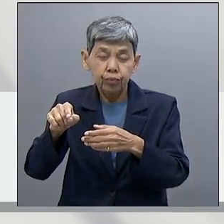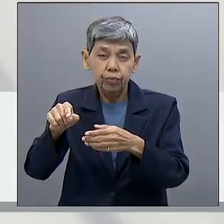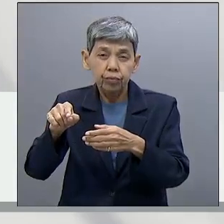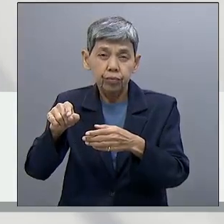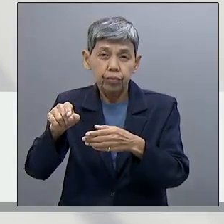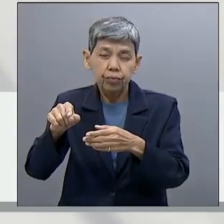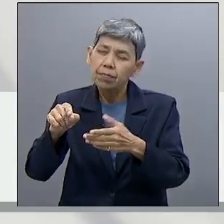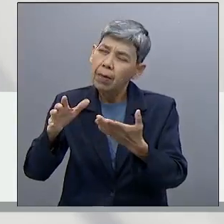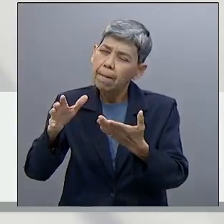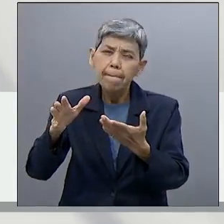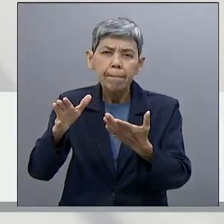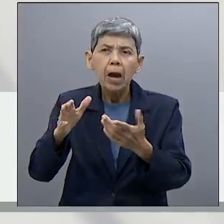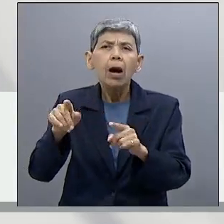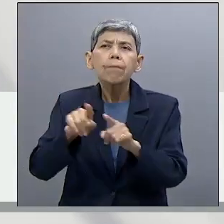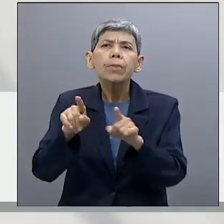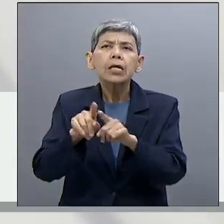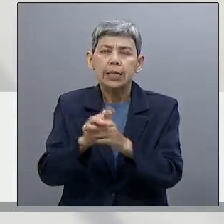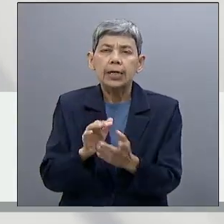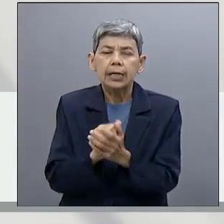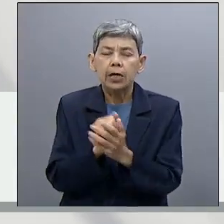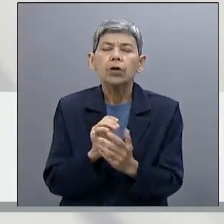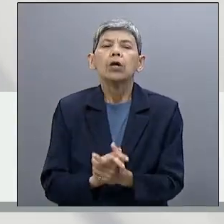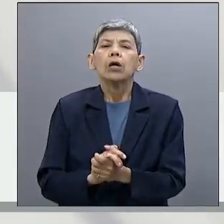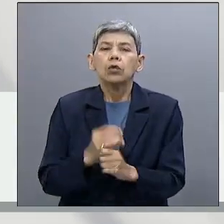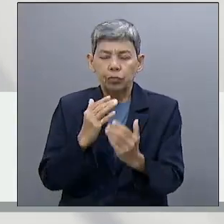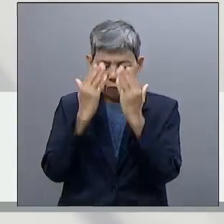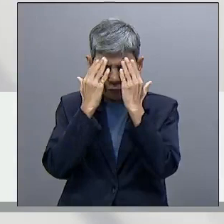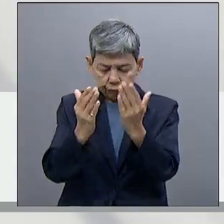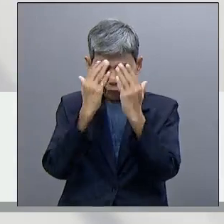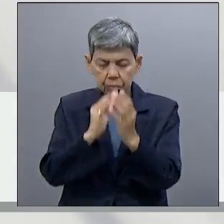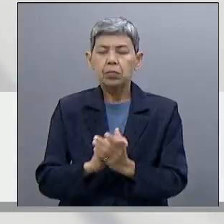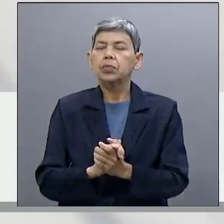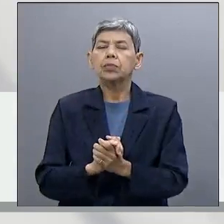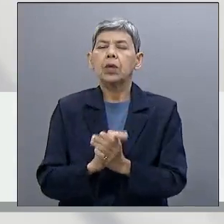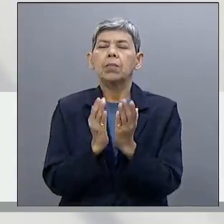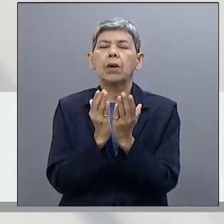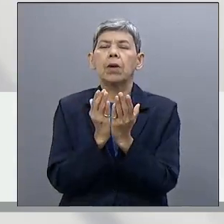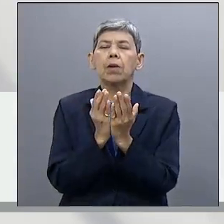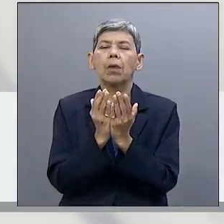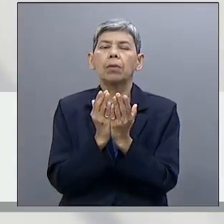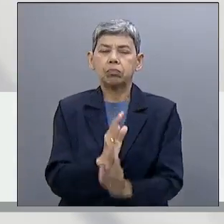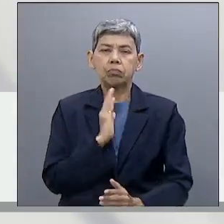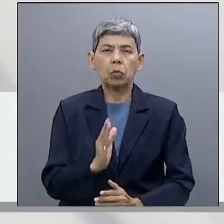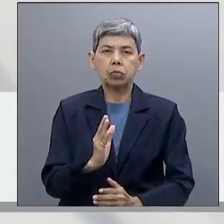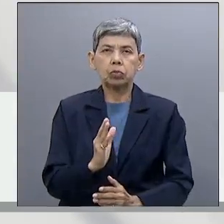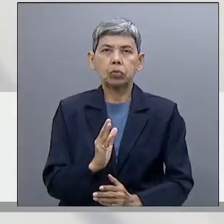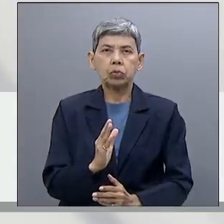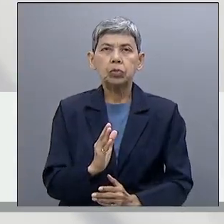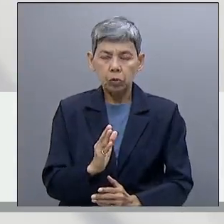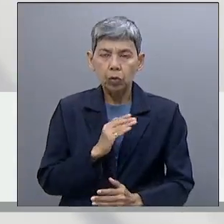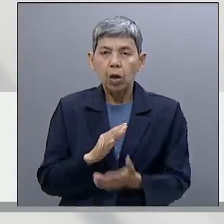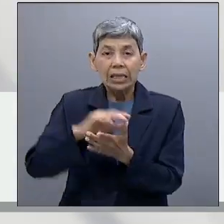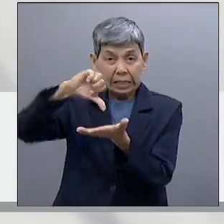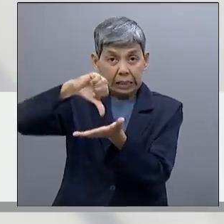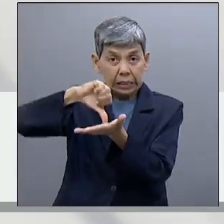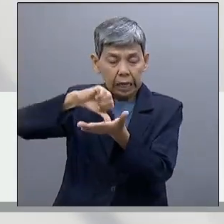เขาเรียกว่าอะไรเขานับถืออิหร่านเป็นอย่างมากนะครับเพราะฉะนั้น เมื่อโดยเฉพาะประเทศอิหร่านนี่เข